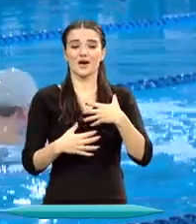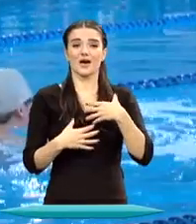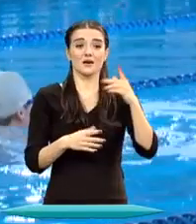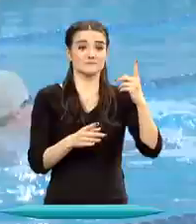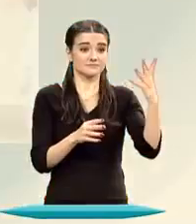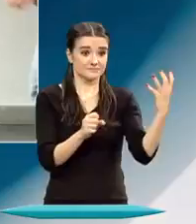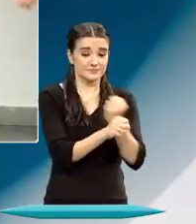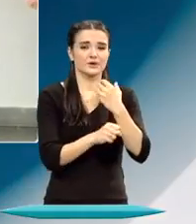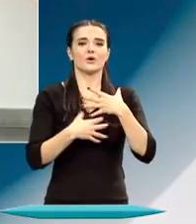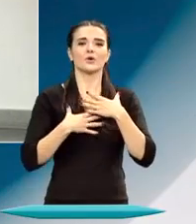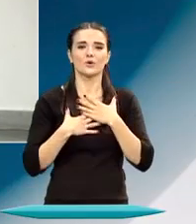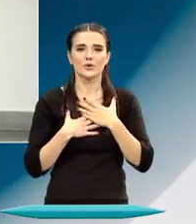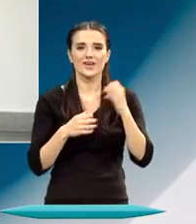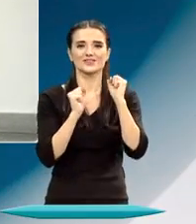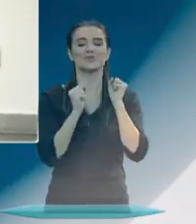nefes çekiyordum.